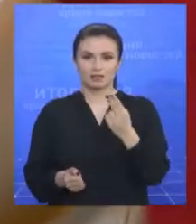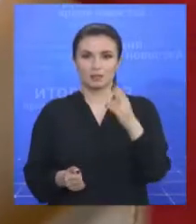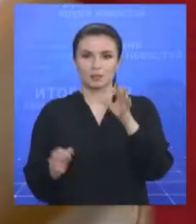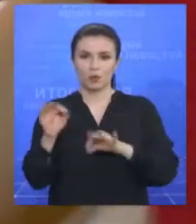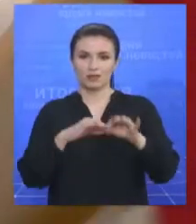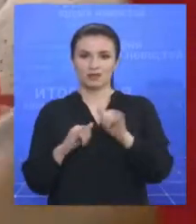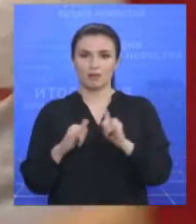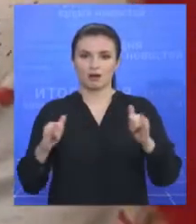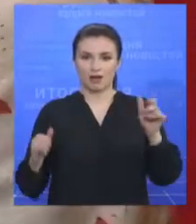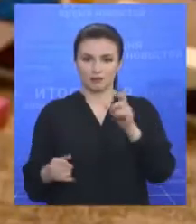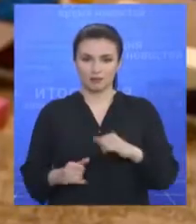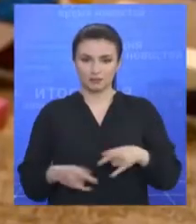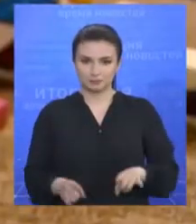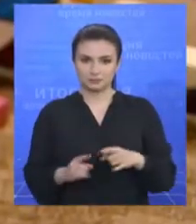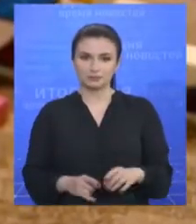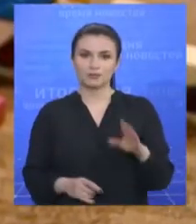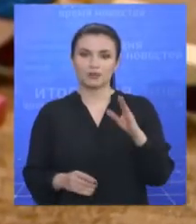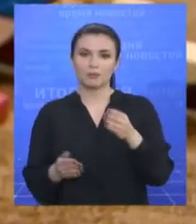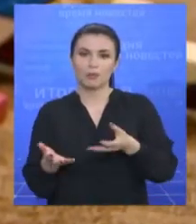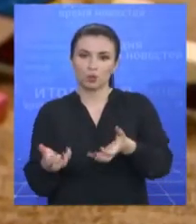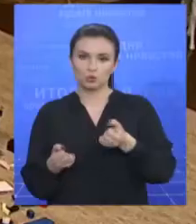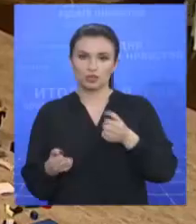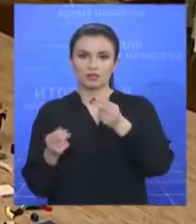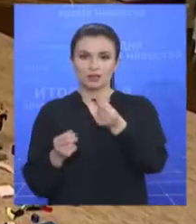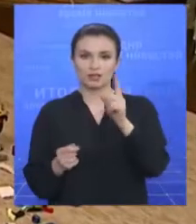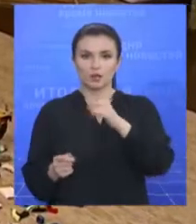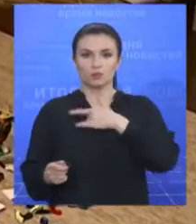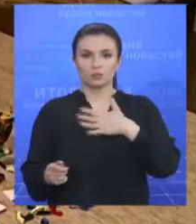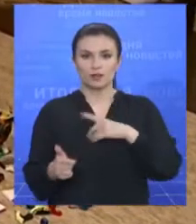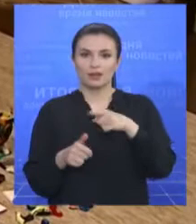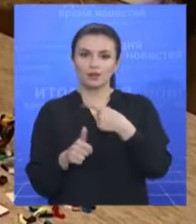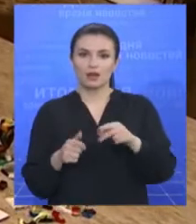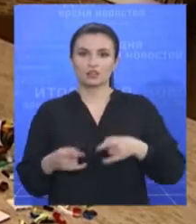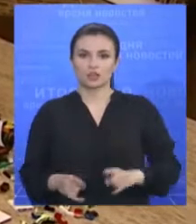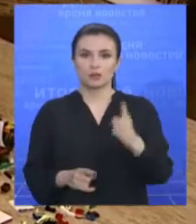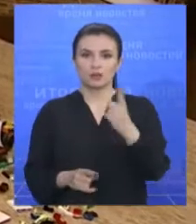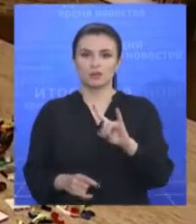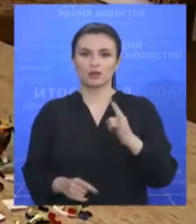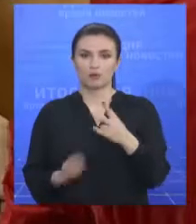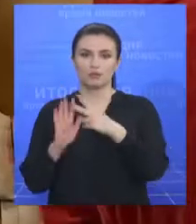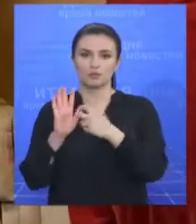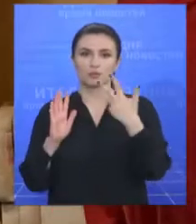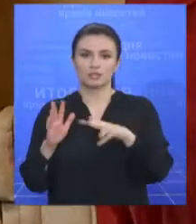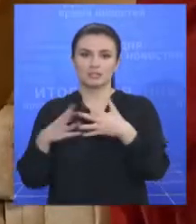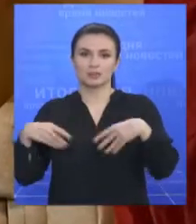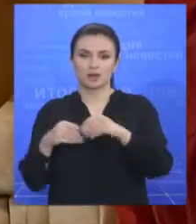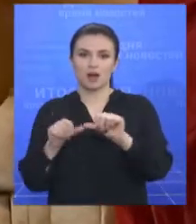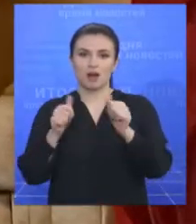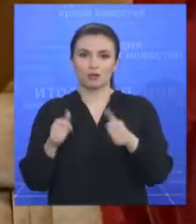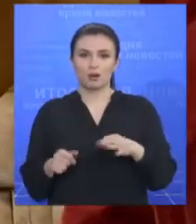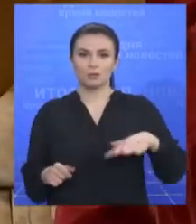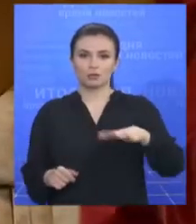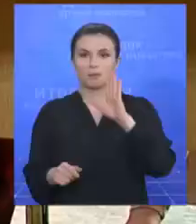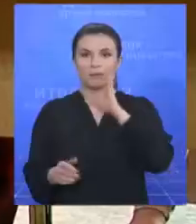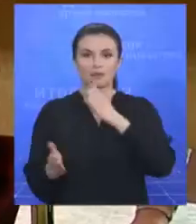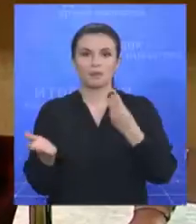«Демография» 14 тысяч южноуральских родителей получили деньги за усыновление или рождение первого ребенка. 830 семей оформили